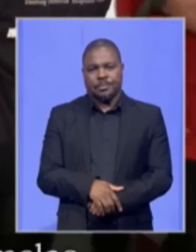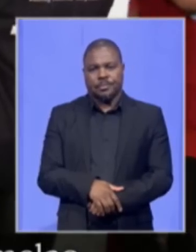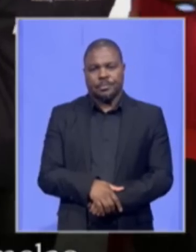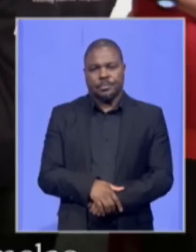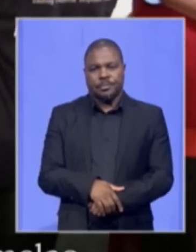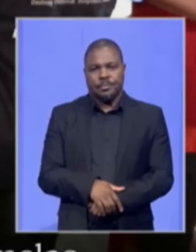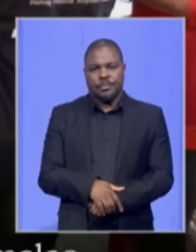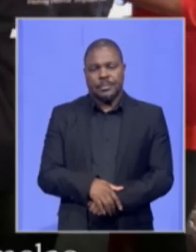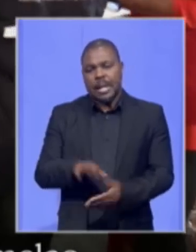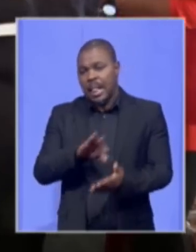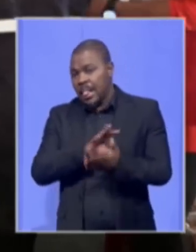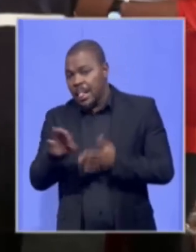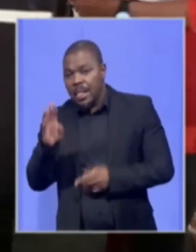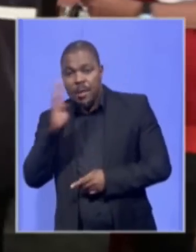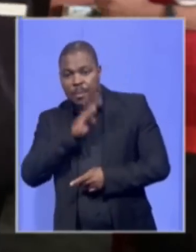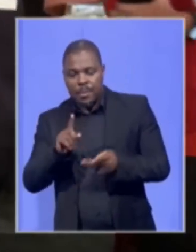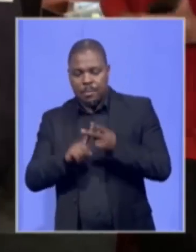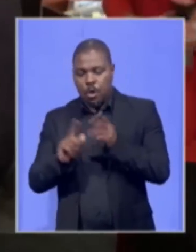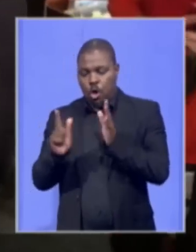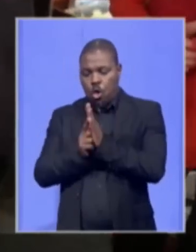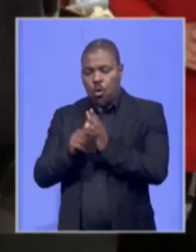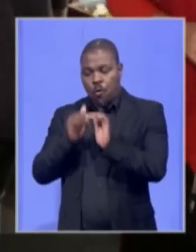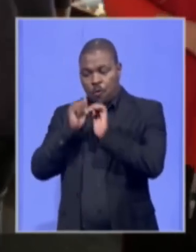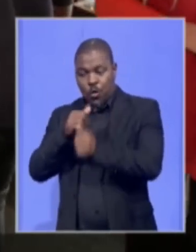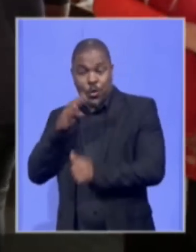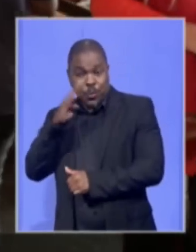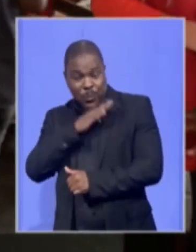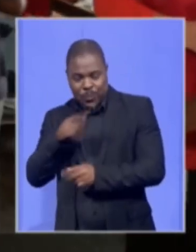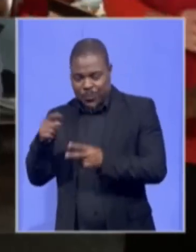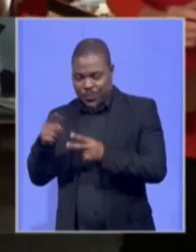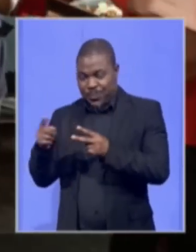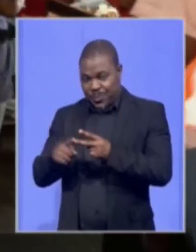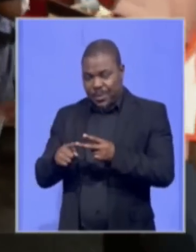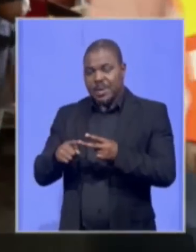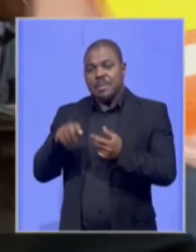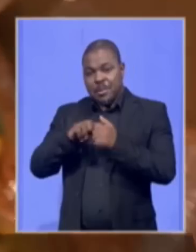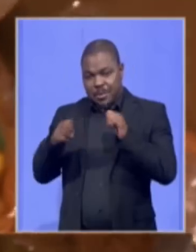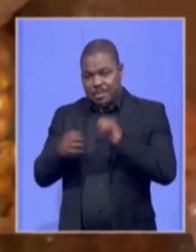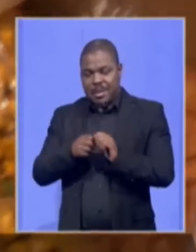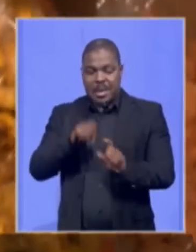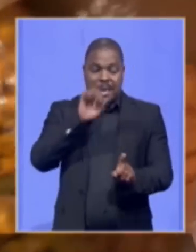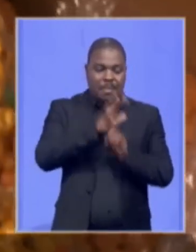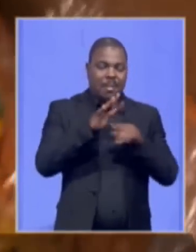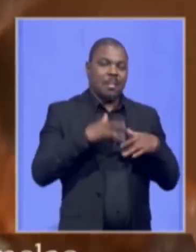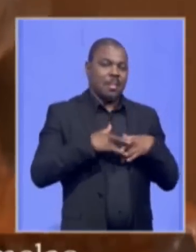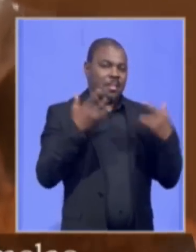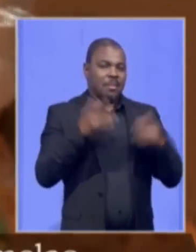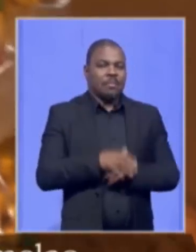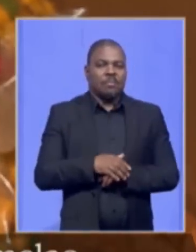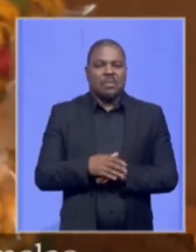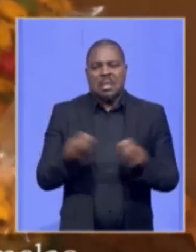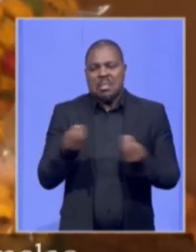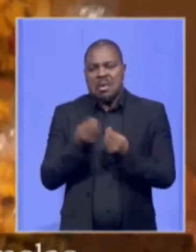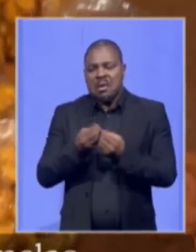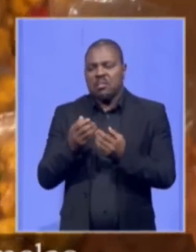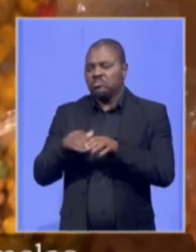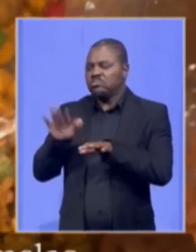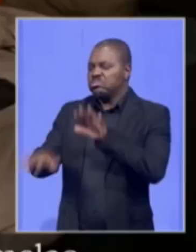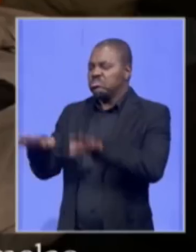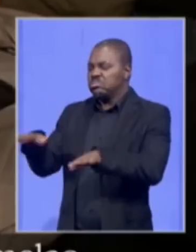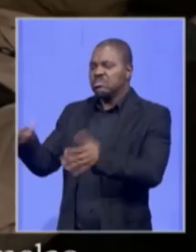Go se hlweke le go se obamele melao selo se segolo seo se amago lephelo ditšweletšwa di beilwe lefelong leo le